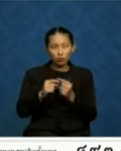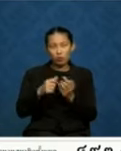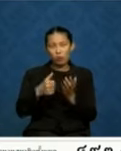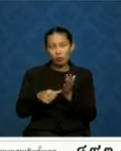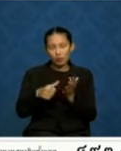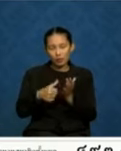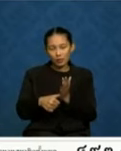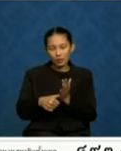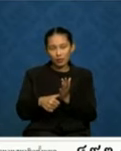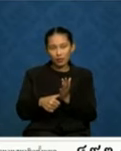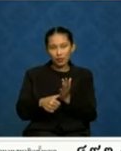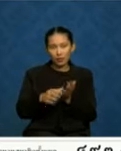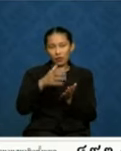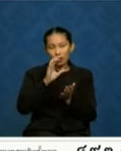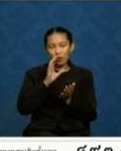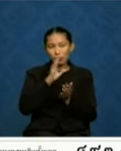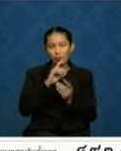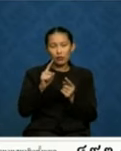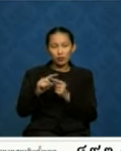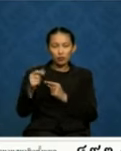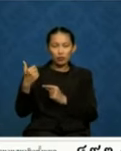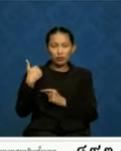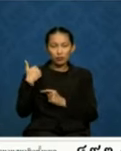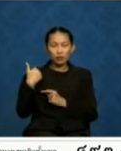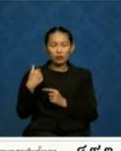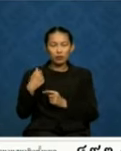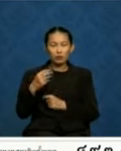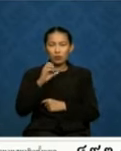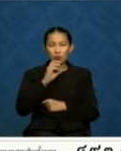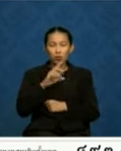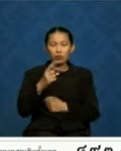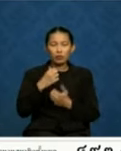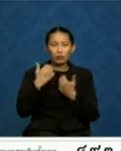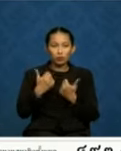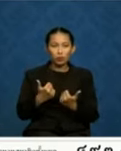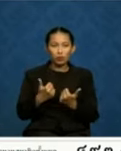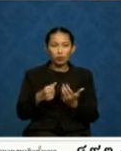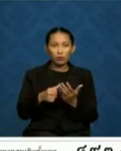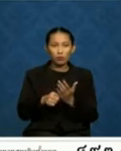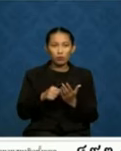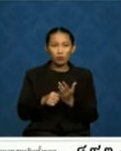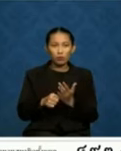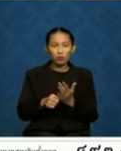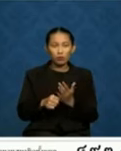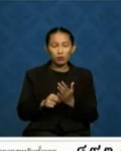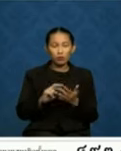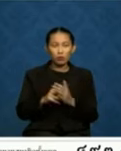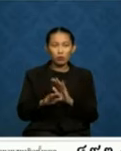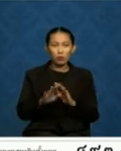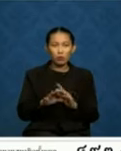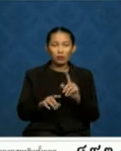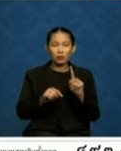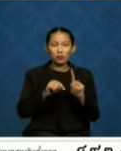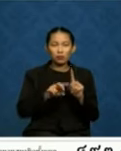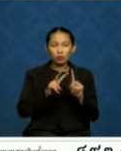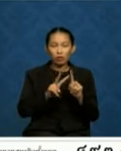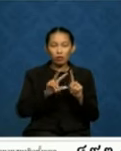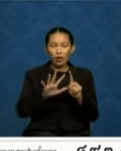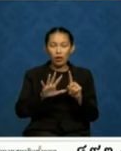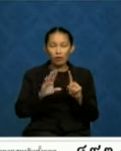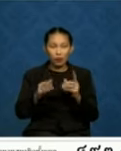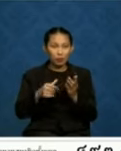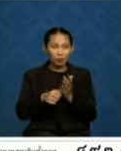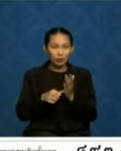ษีสัมปทานอยู่นะครับกล่าวโดยสรุปก็คือภาษีสัมปทานปัจจุบันเนี่ยนะครับต่อมวลก็ 1.25 บาทนะครับ20ม